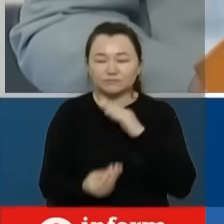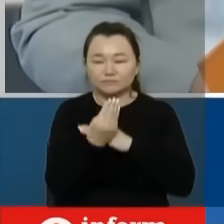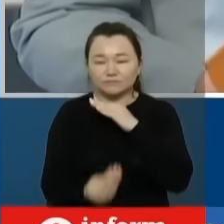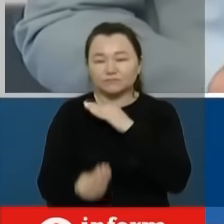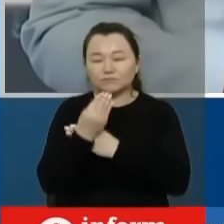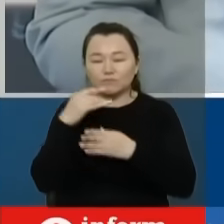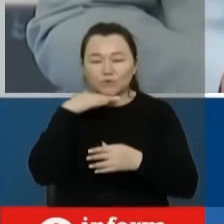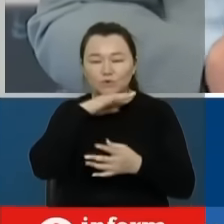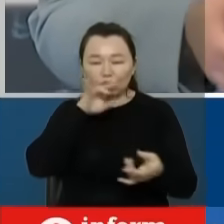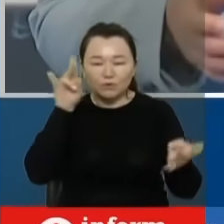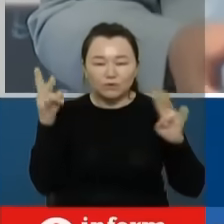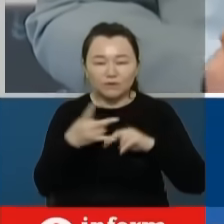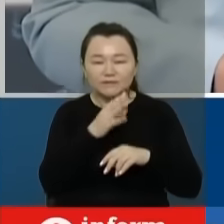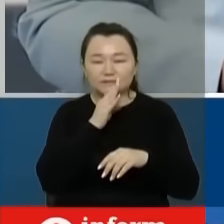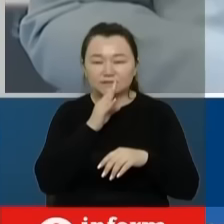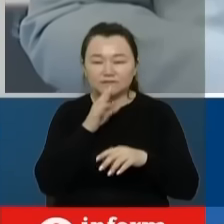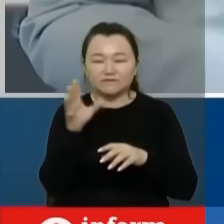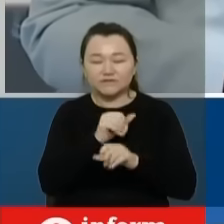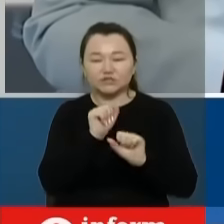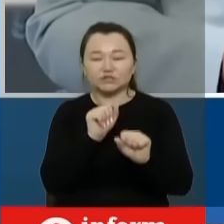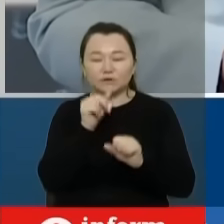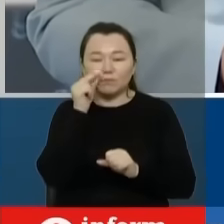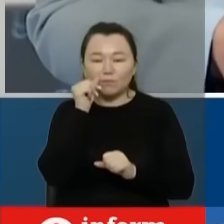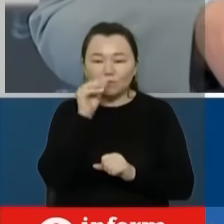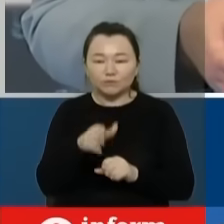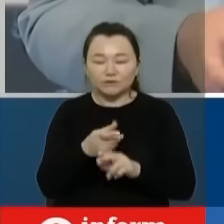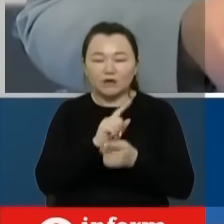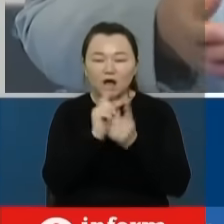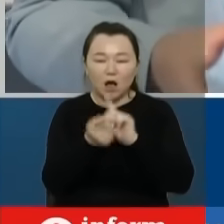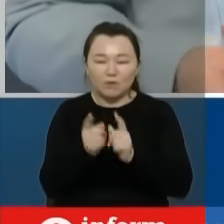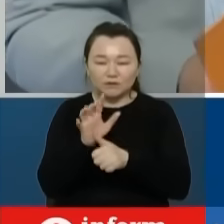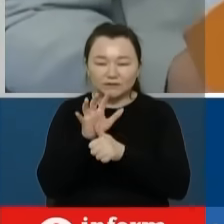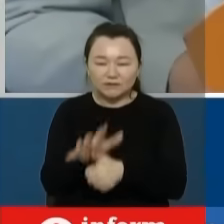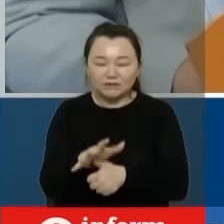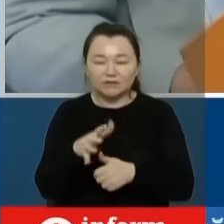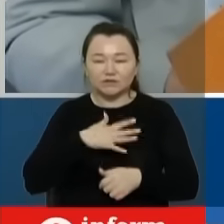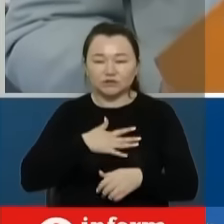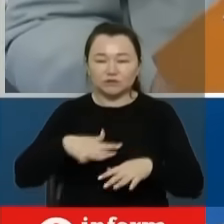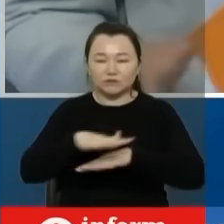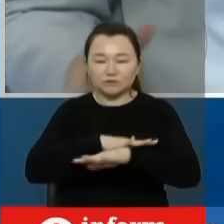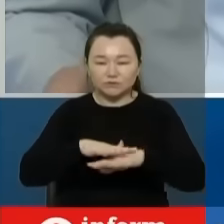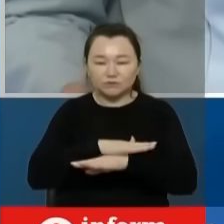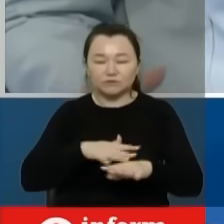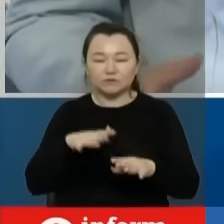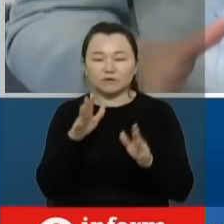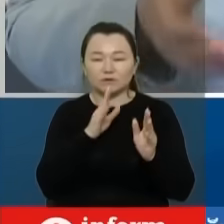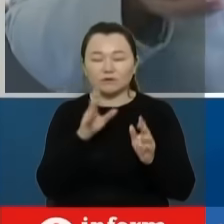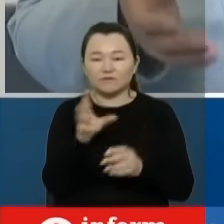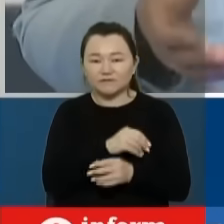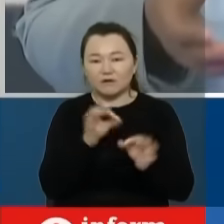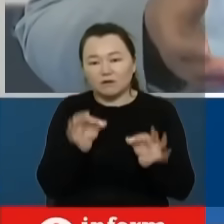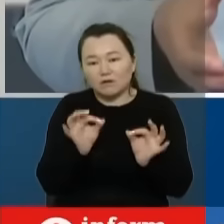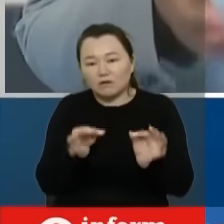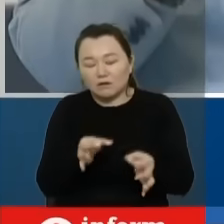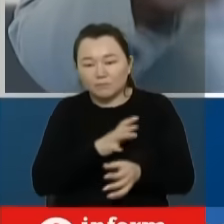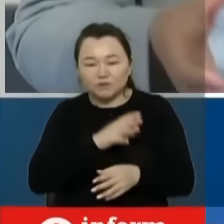жатыр. Қыз-келіншектердің қорған болады деген азаматтарынан қорлық көруі біздің қоғамда қалыпты жағдайға айналып кеткен жоқ па?